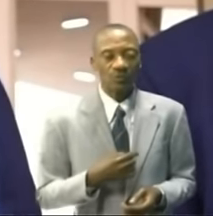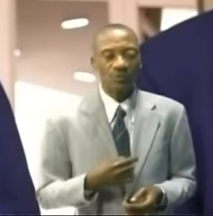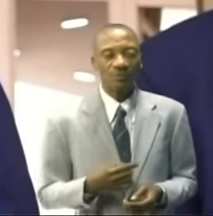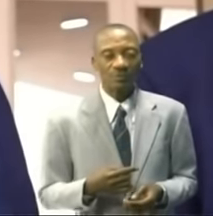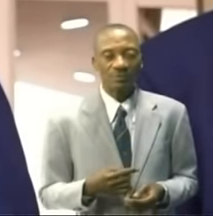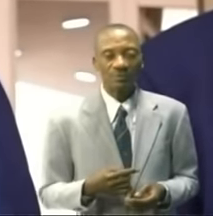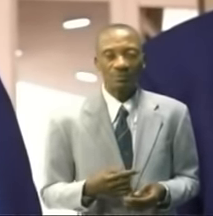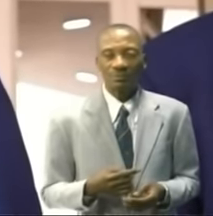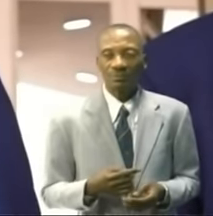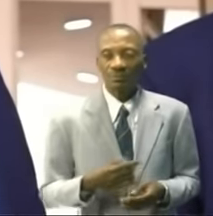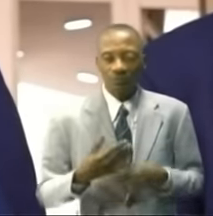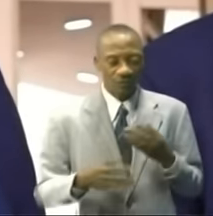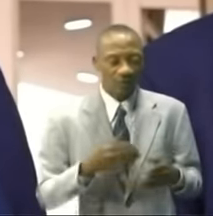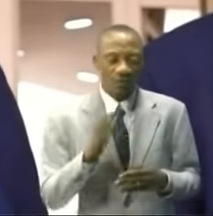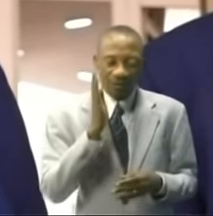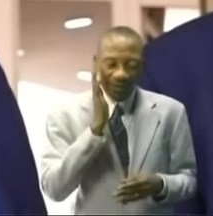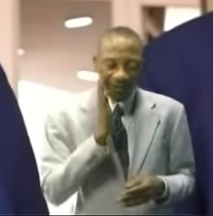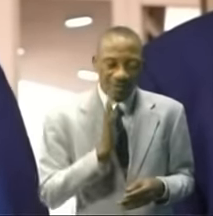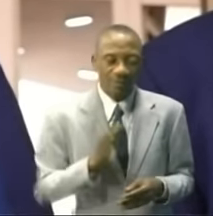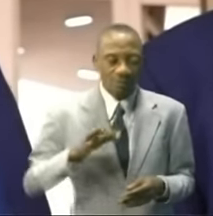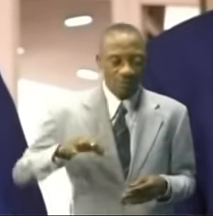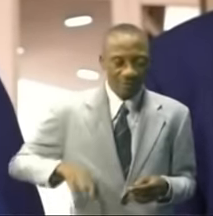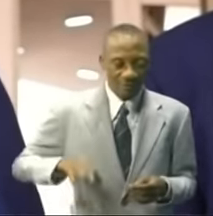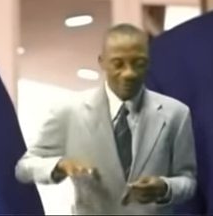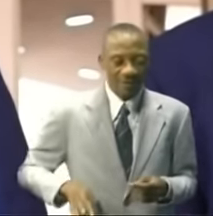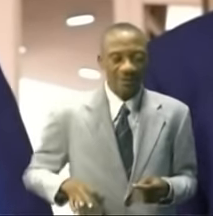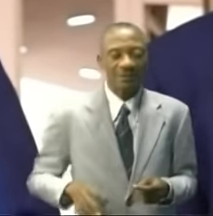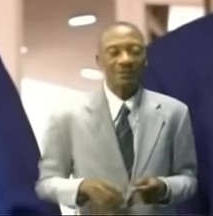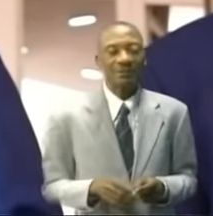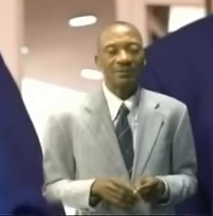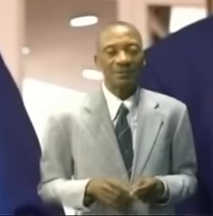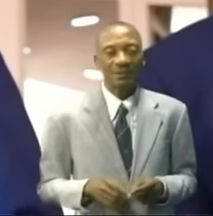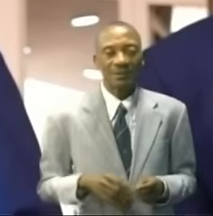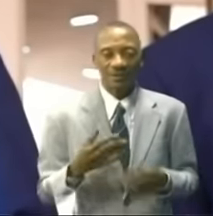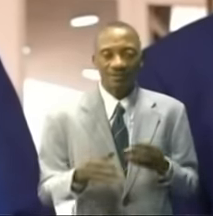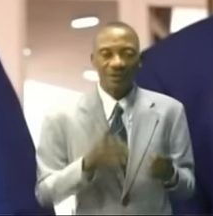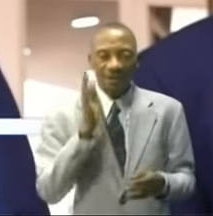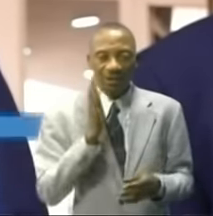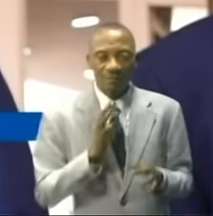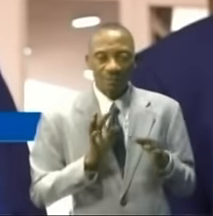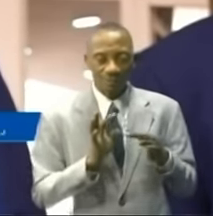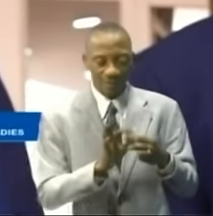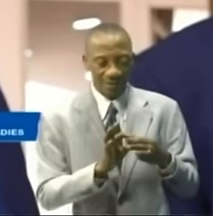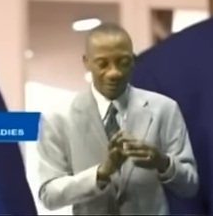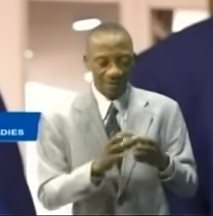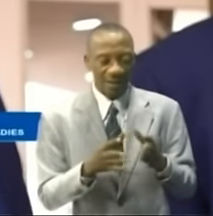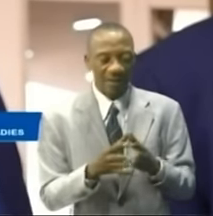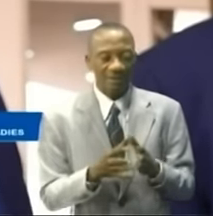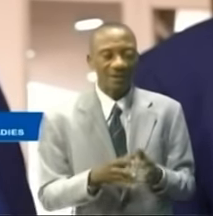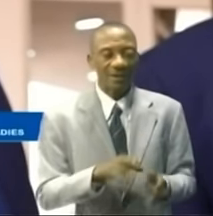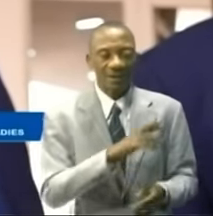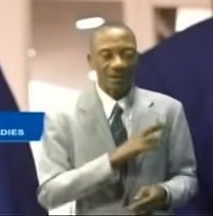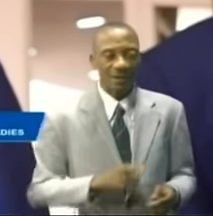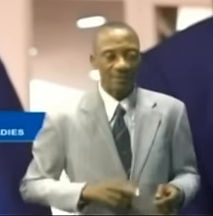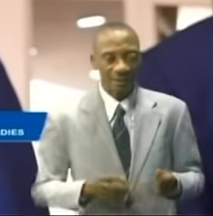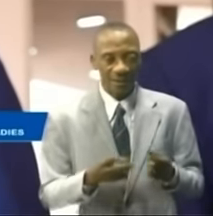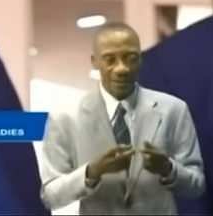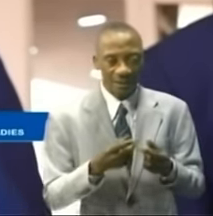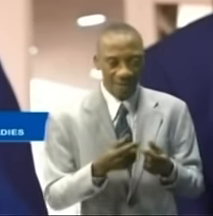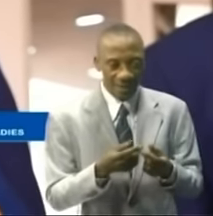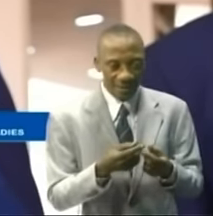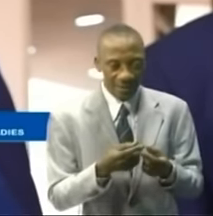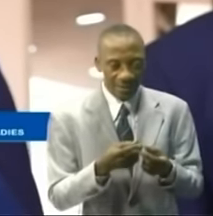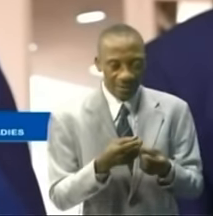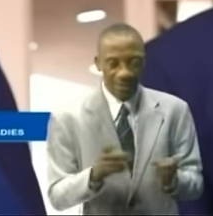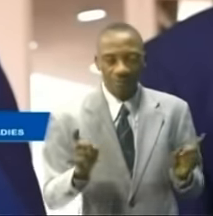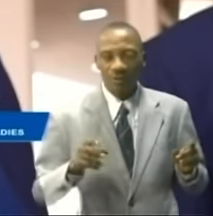pour la communication, nous amenons avec tous les partenaires l'appui nécessaire pour les dépistages. Donc nous